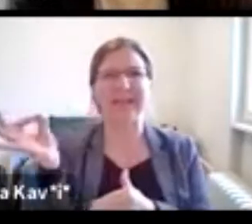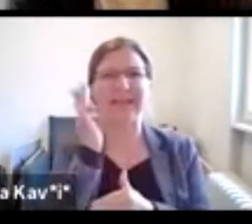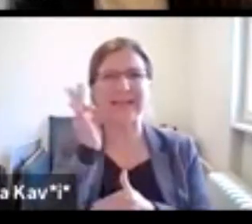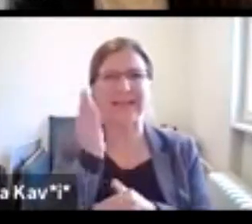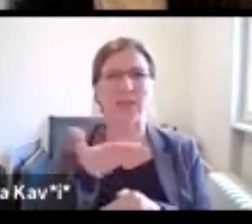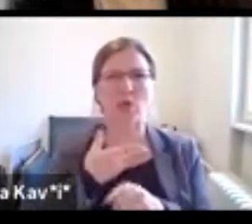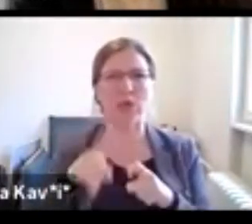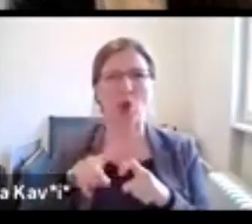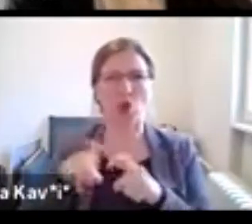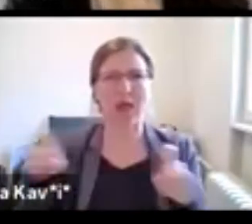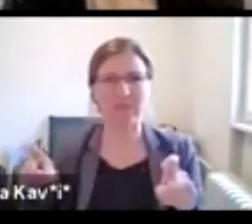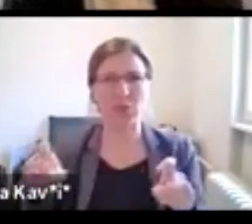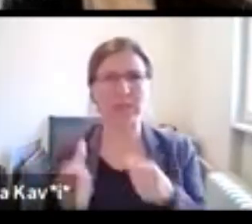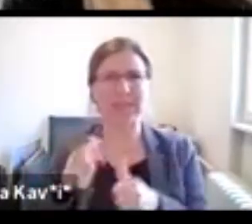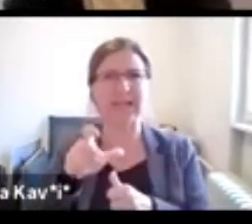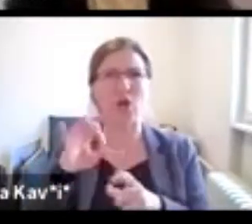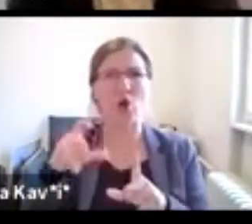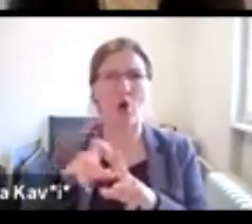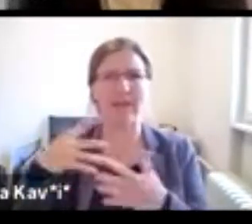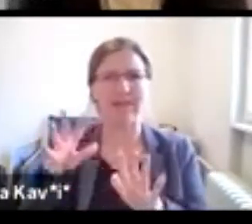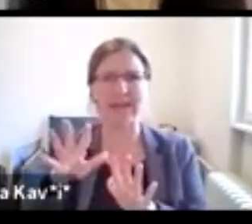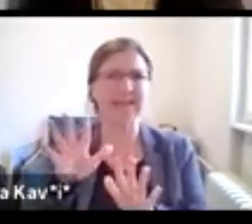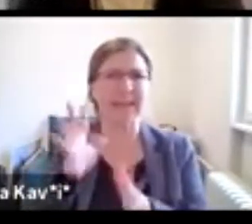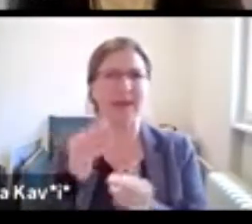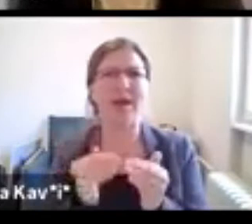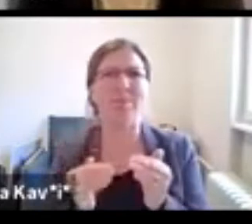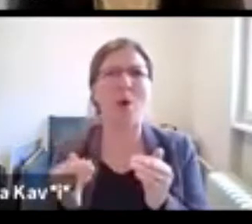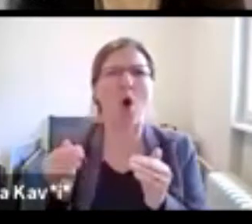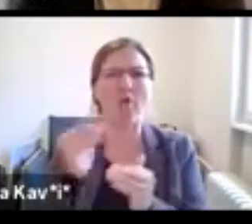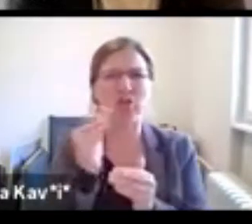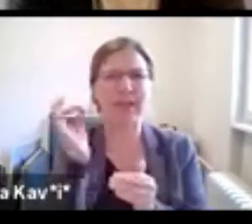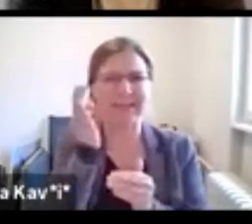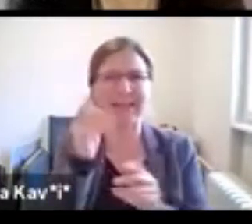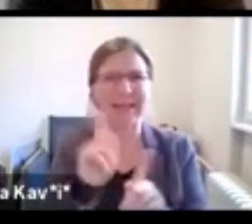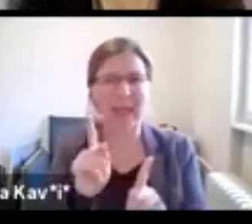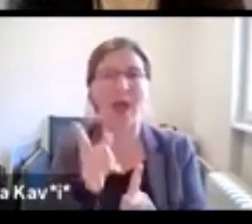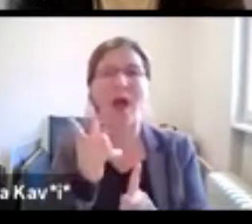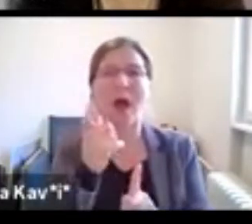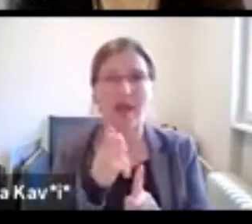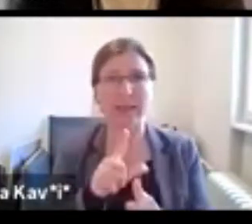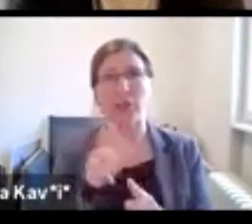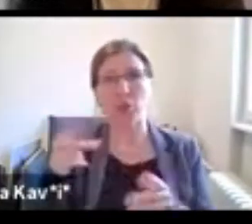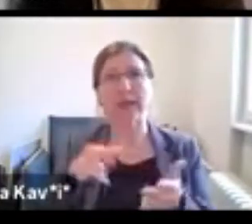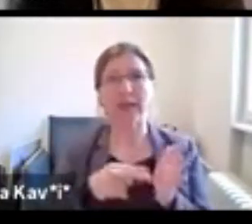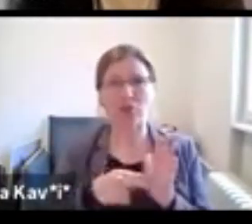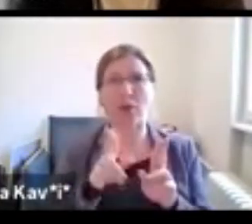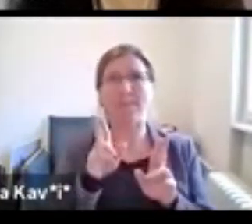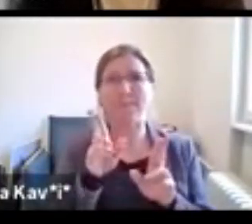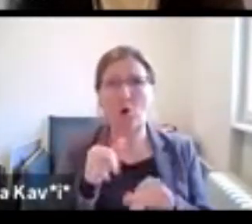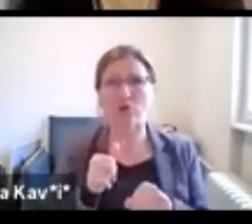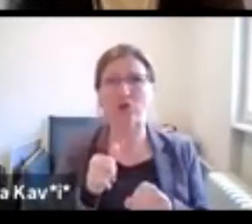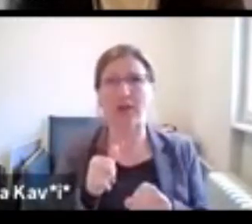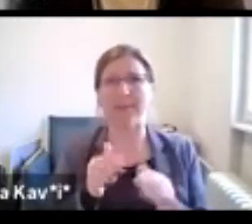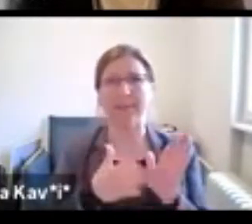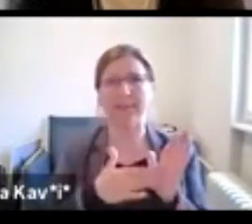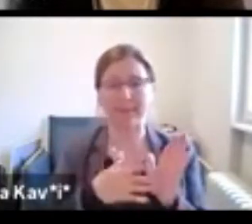mogu dobiti biti u pojačanom riziku posredno. Dakle, to se može dogoditi jer